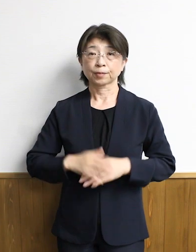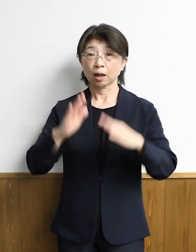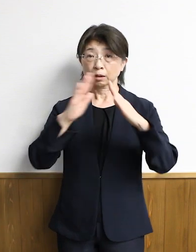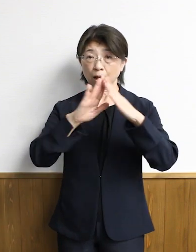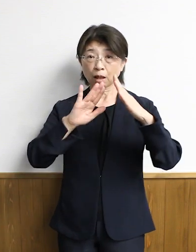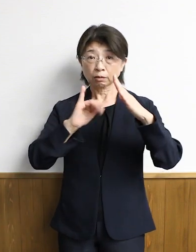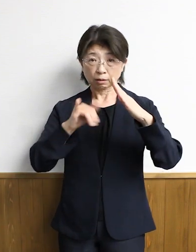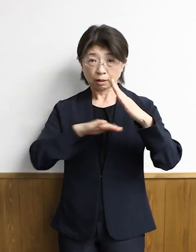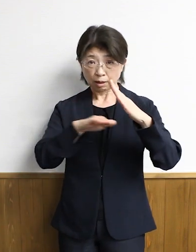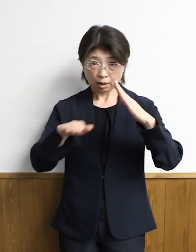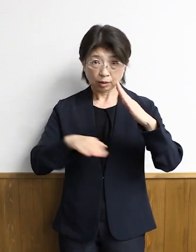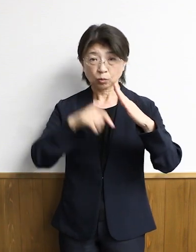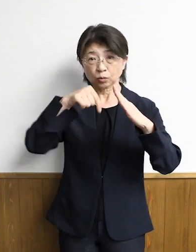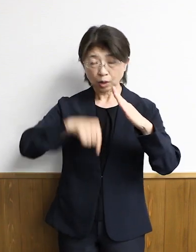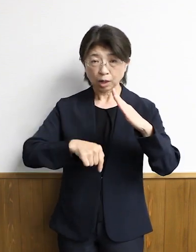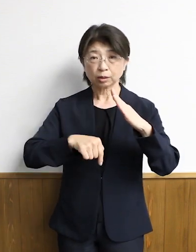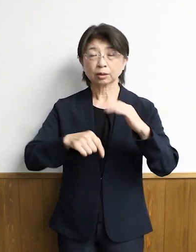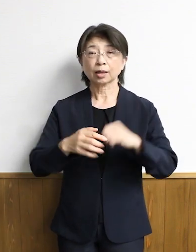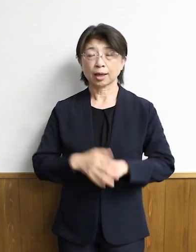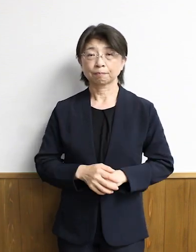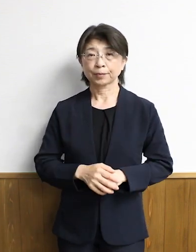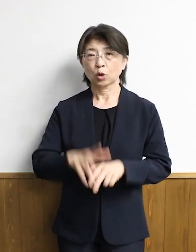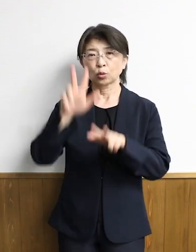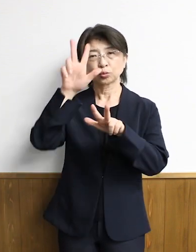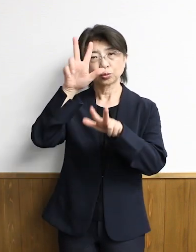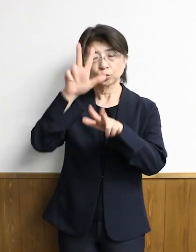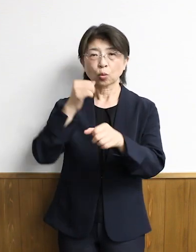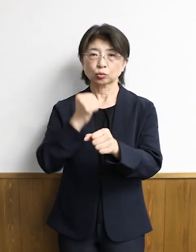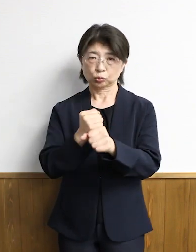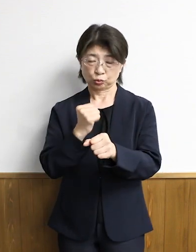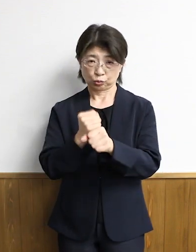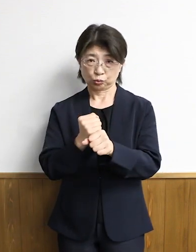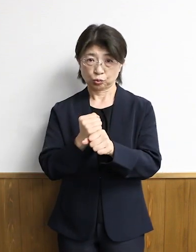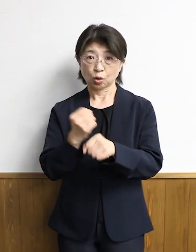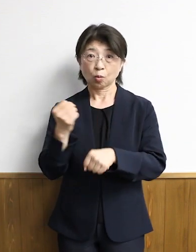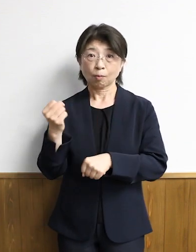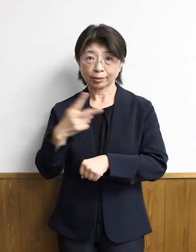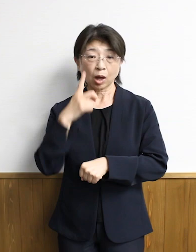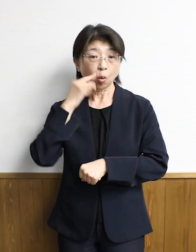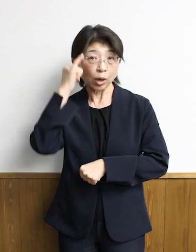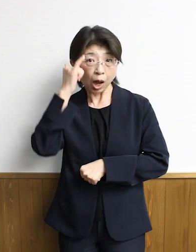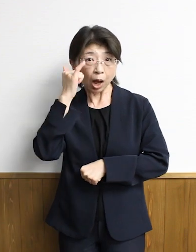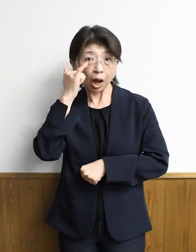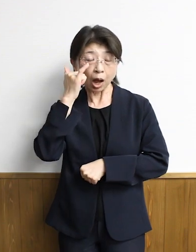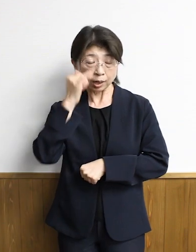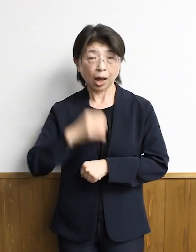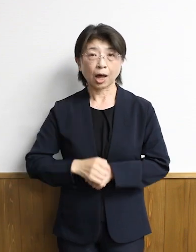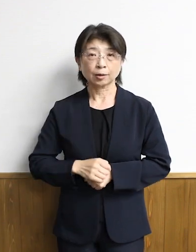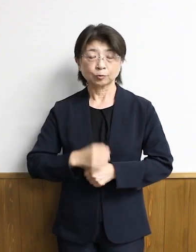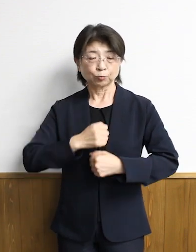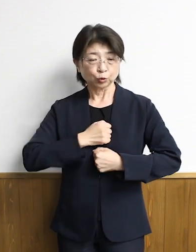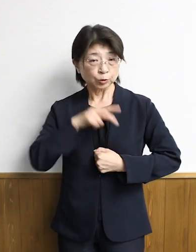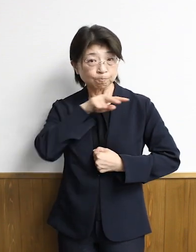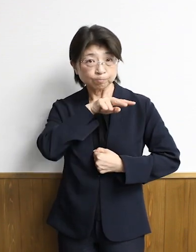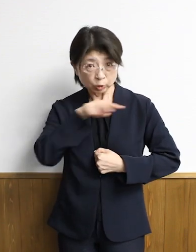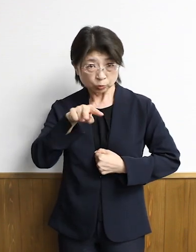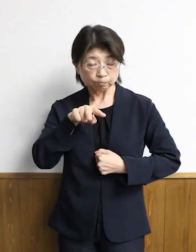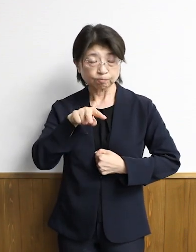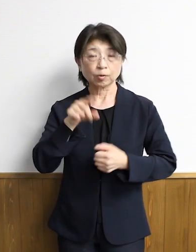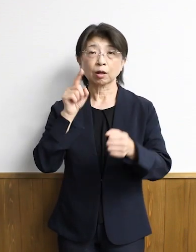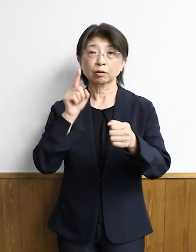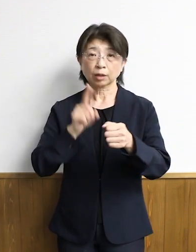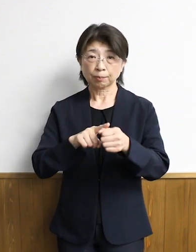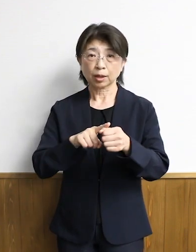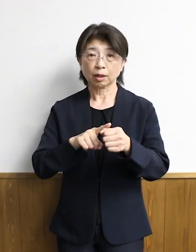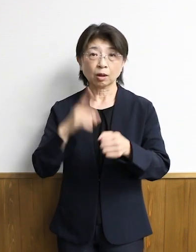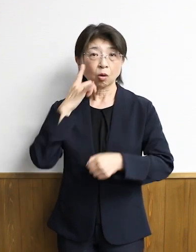てルール作りやその見届けなどを効果的に行えるように保護者用に活用